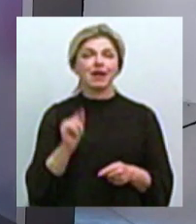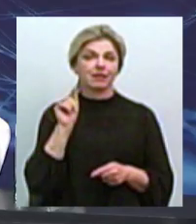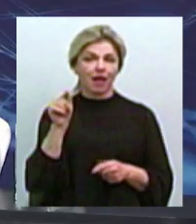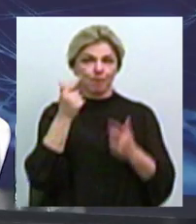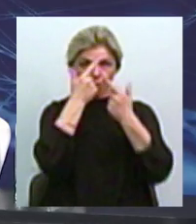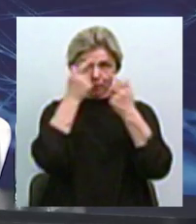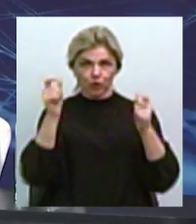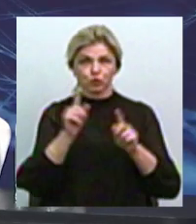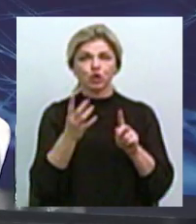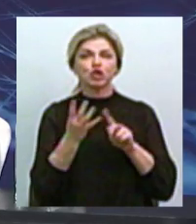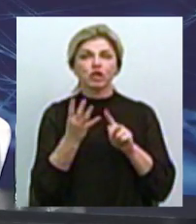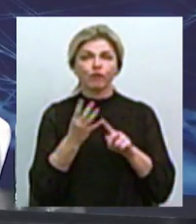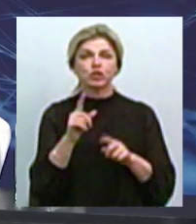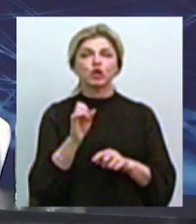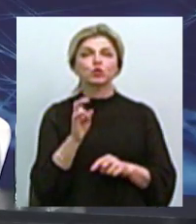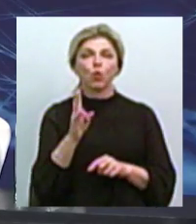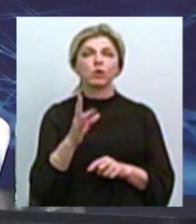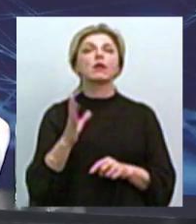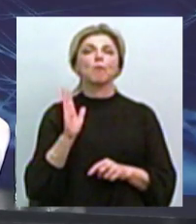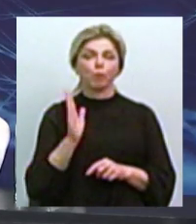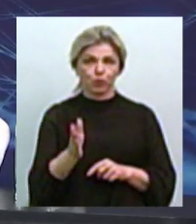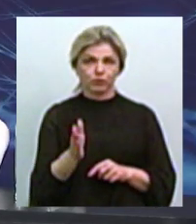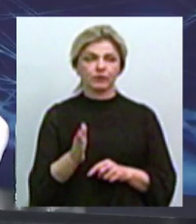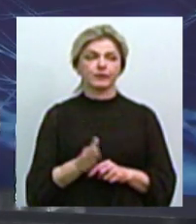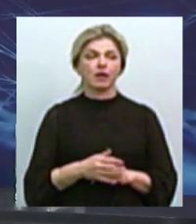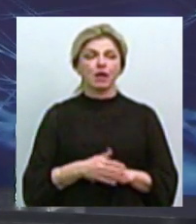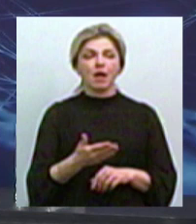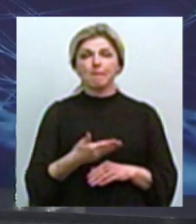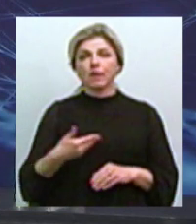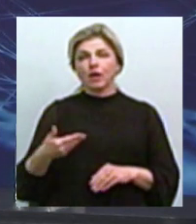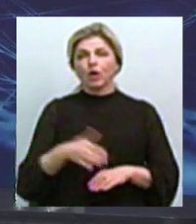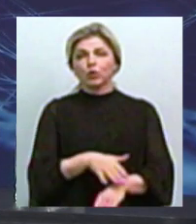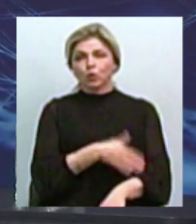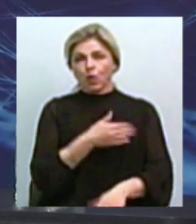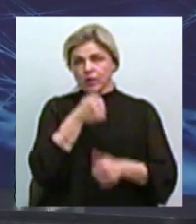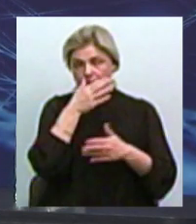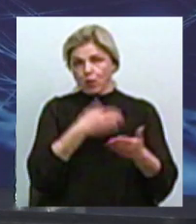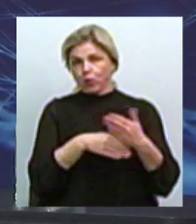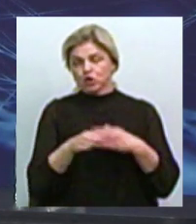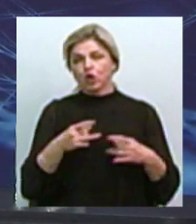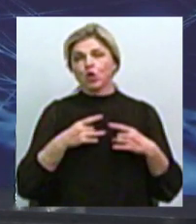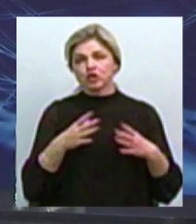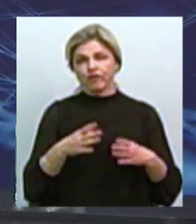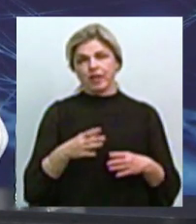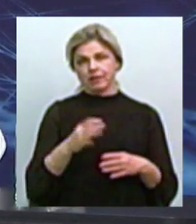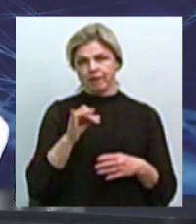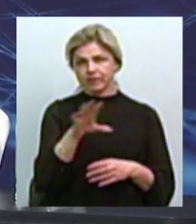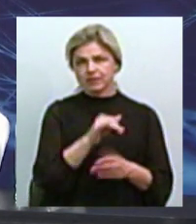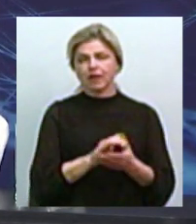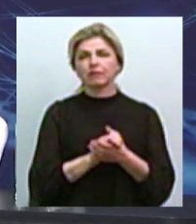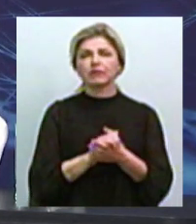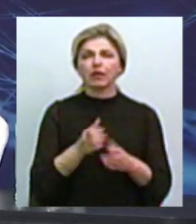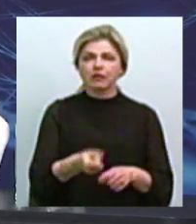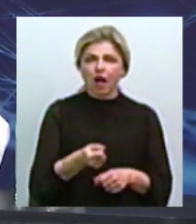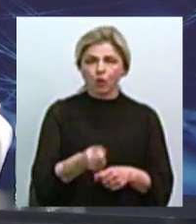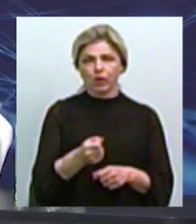что четвертому сезону быть, потому что, во-первых, уже мы долго не могли уйти уже с торжественной части. Нас родители хватали за руки, выражали